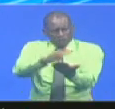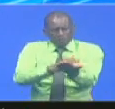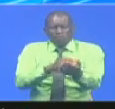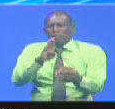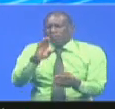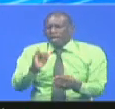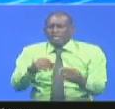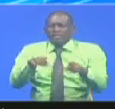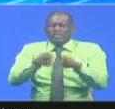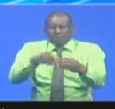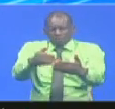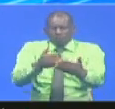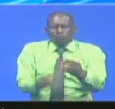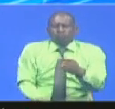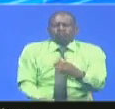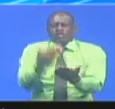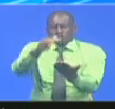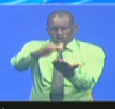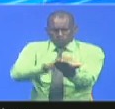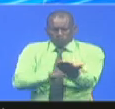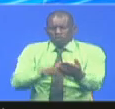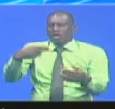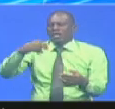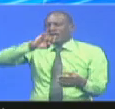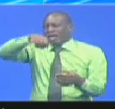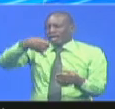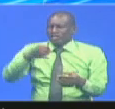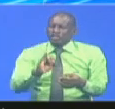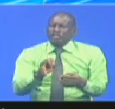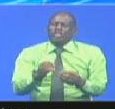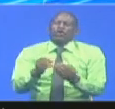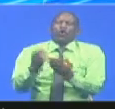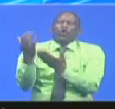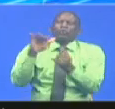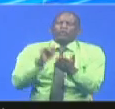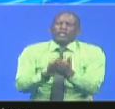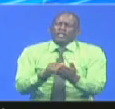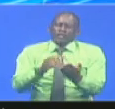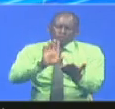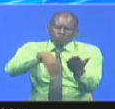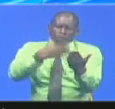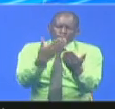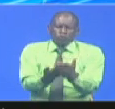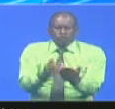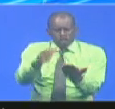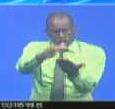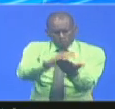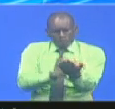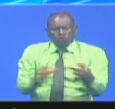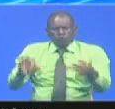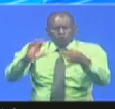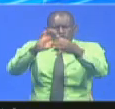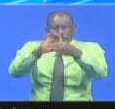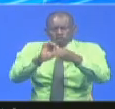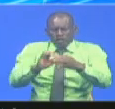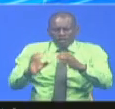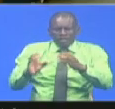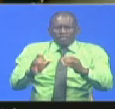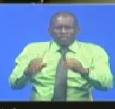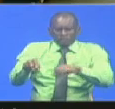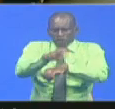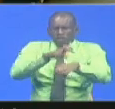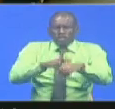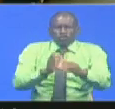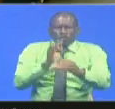ya ripoti kutoka. Haji ana matumaini kuwa mapendekezo yaliyomo katika ripoti yao yataunganisha taifa katika siku za usoni.